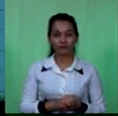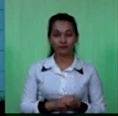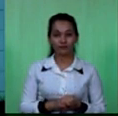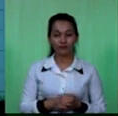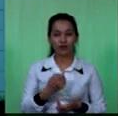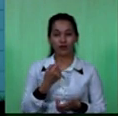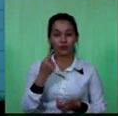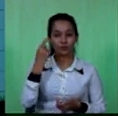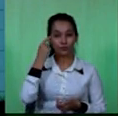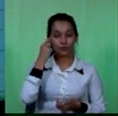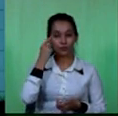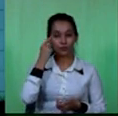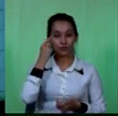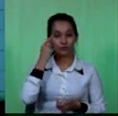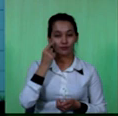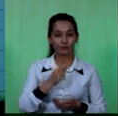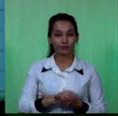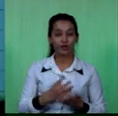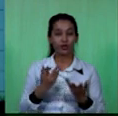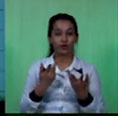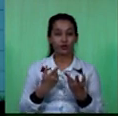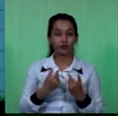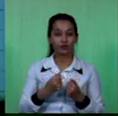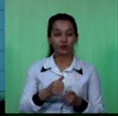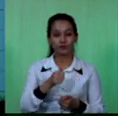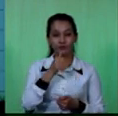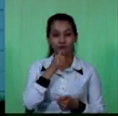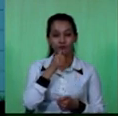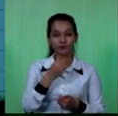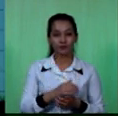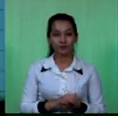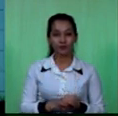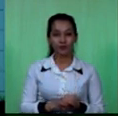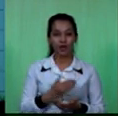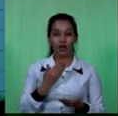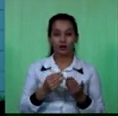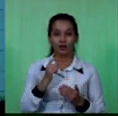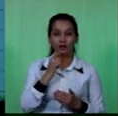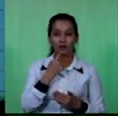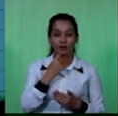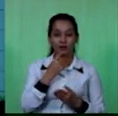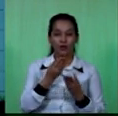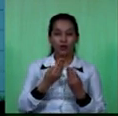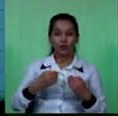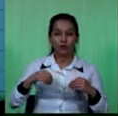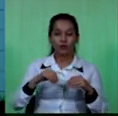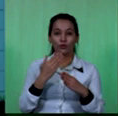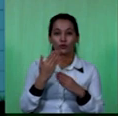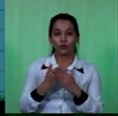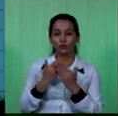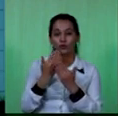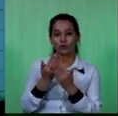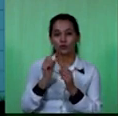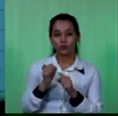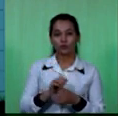Biroz boshingizni qotirib ko'ring, yechishga urinib ko'ring. Qiynalsangiz, oila a'zolaringizdan so'rashingiz ham